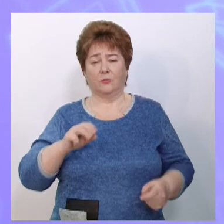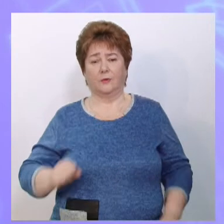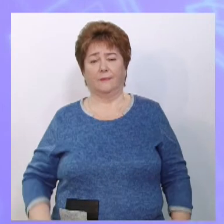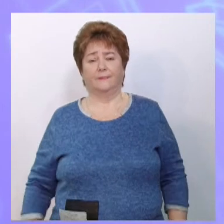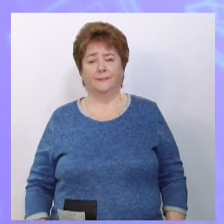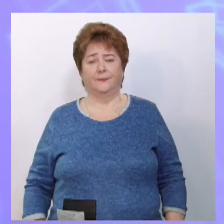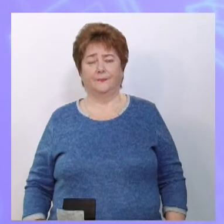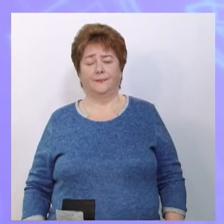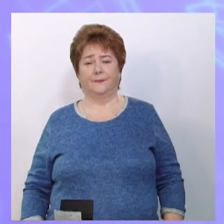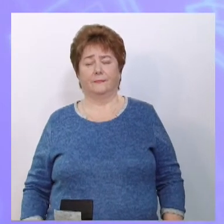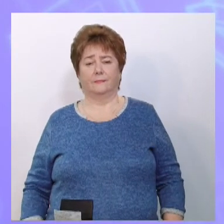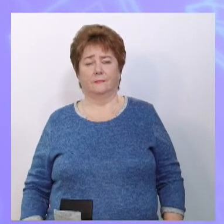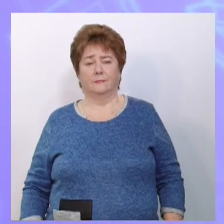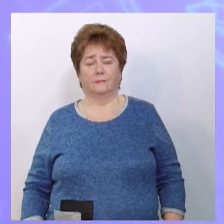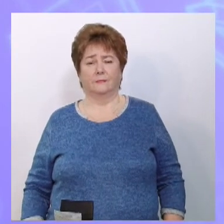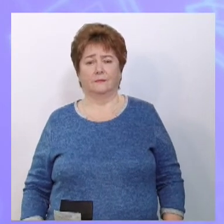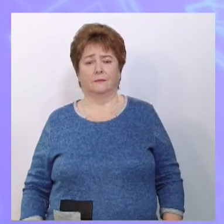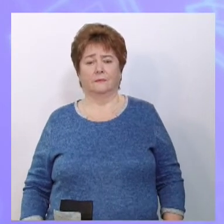1 минута.